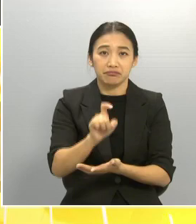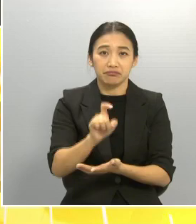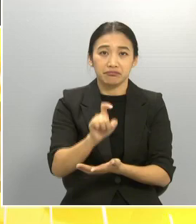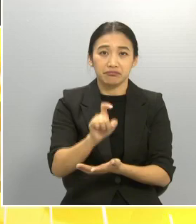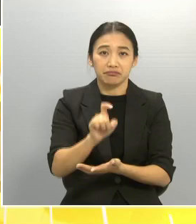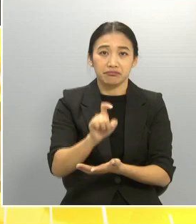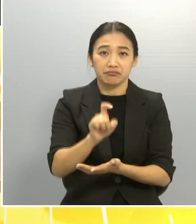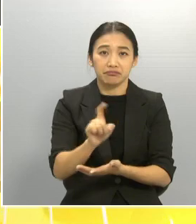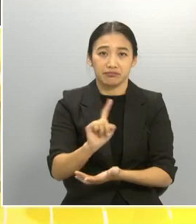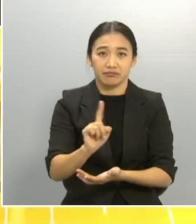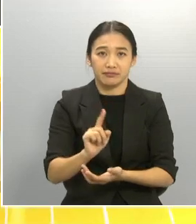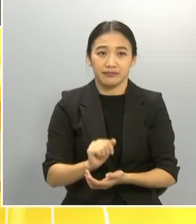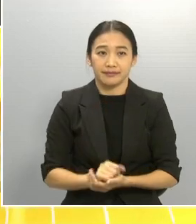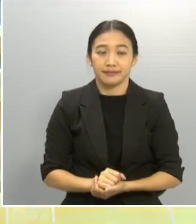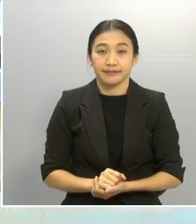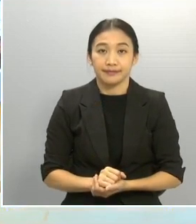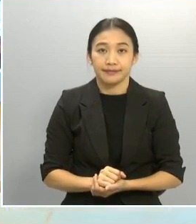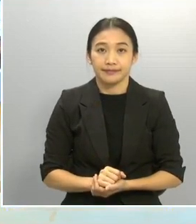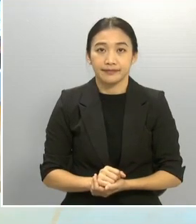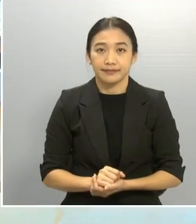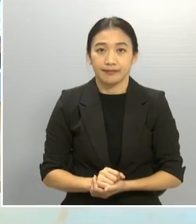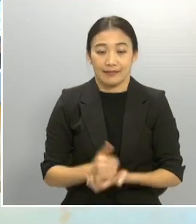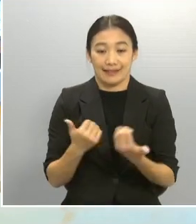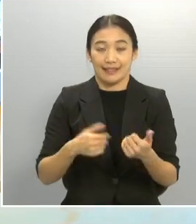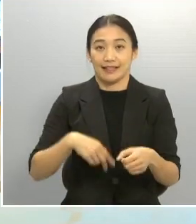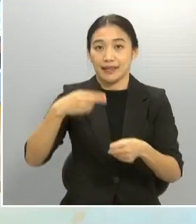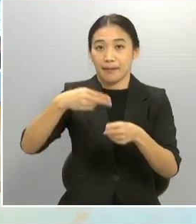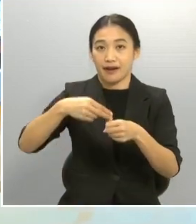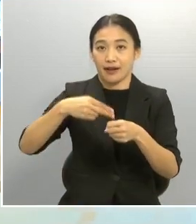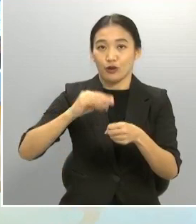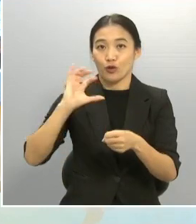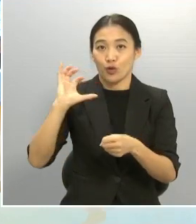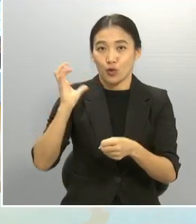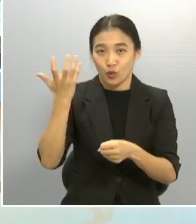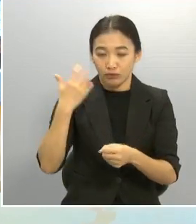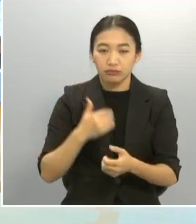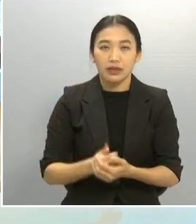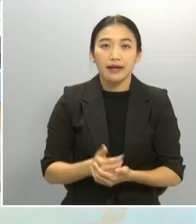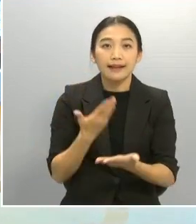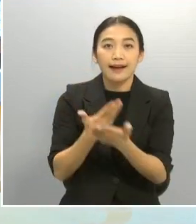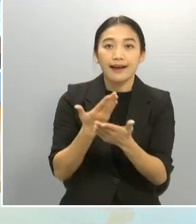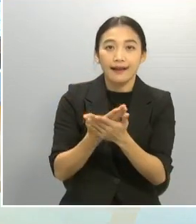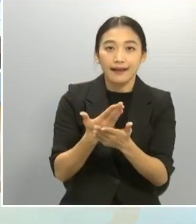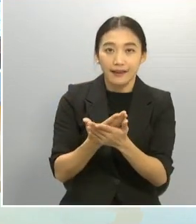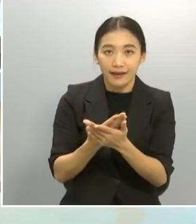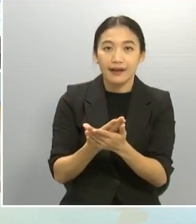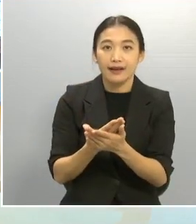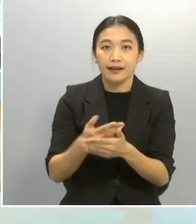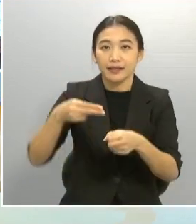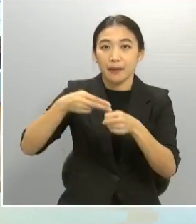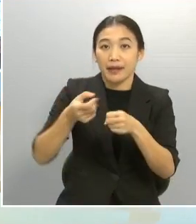ท่านผู้ชมน้ำมันลอกไปยังไงราคาน้ำมันดิบเมื่อคืนนี้ปรับตัวลดลงนะไปดู